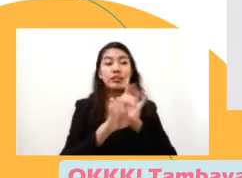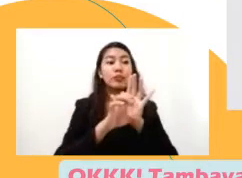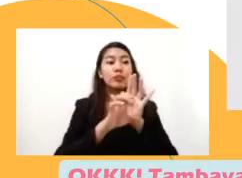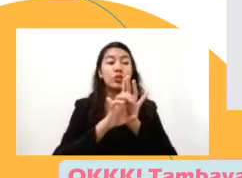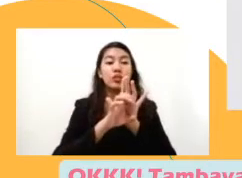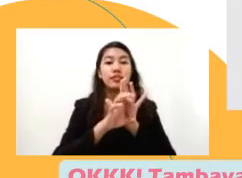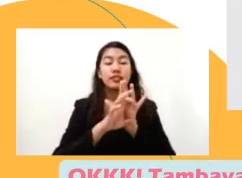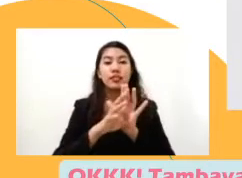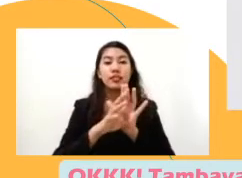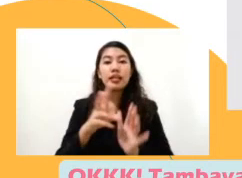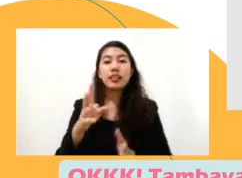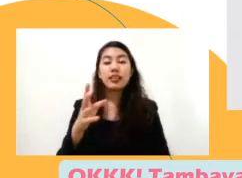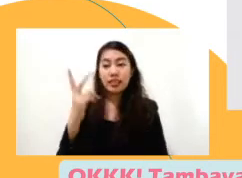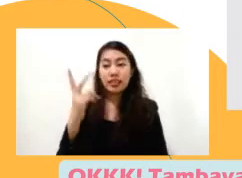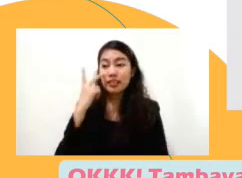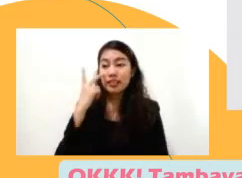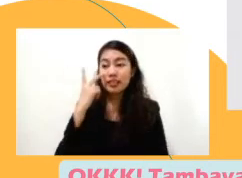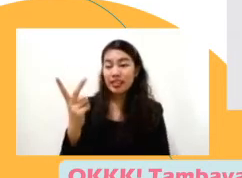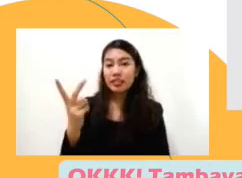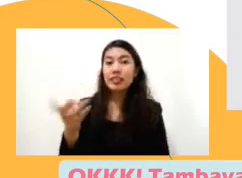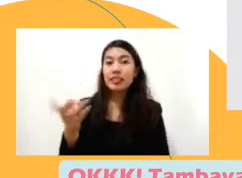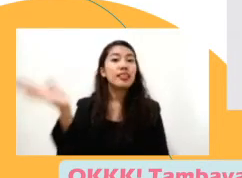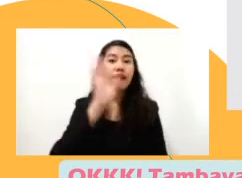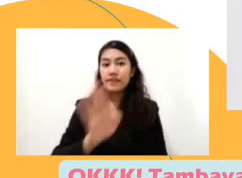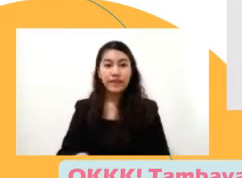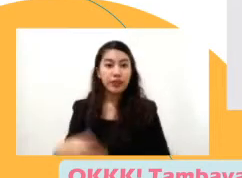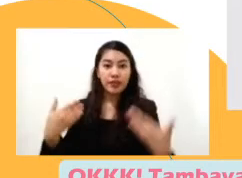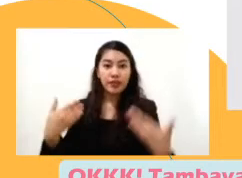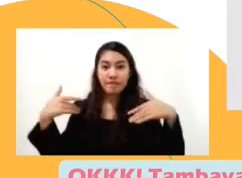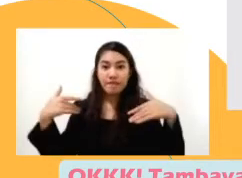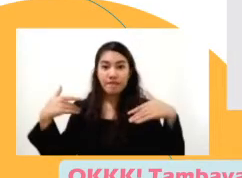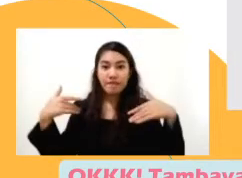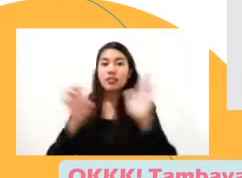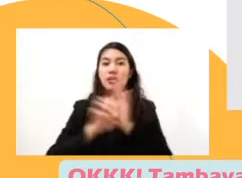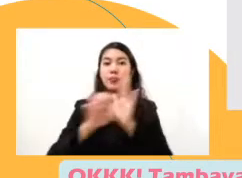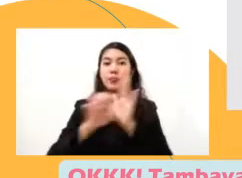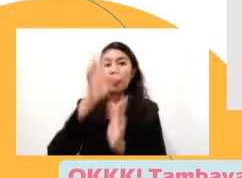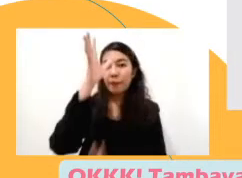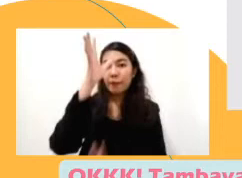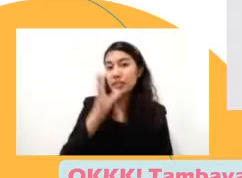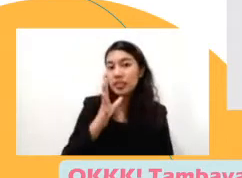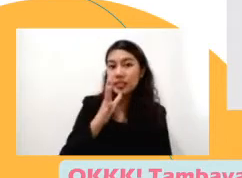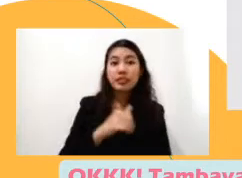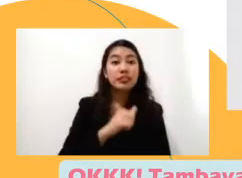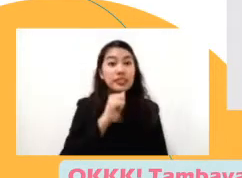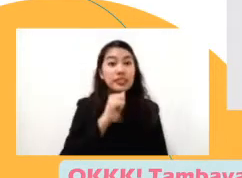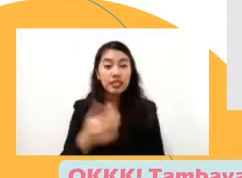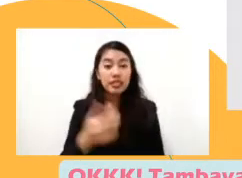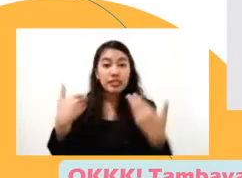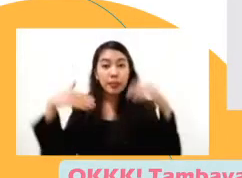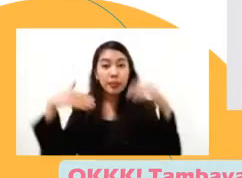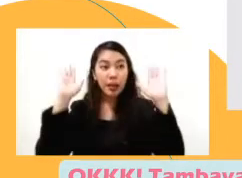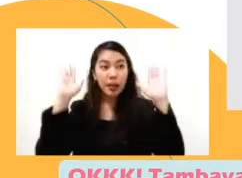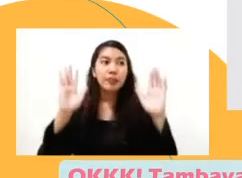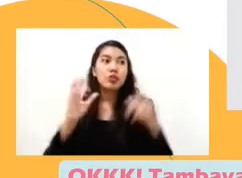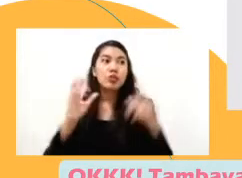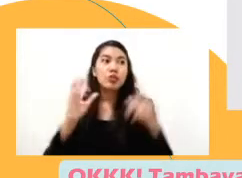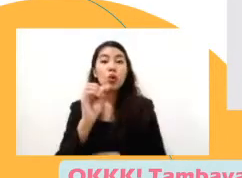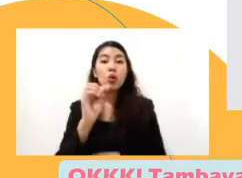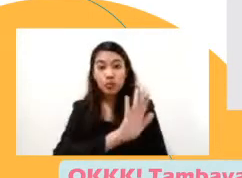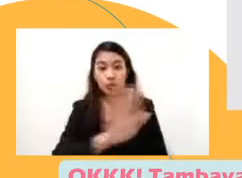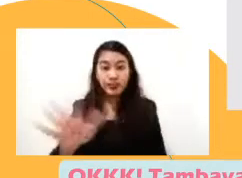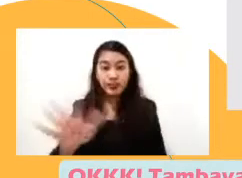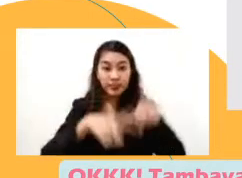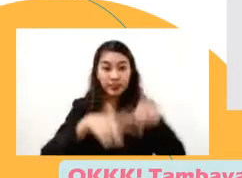kailan hindi natin nakitang sumuko, katulad ng ating mga magulang, posible siguro pati yung mga kaibigan ninyo, kung nakita